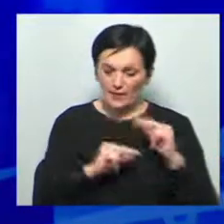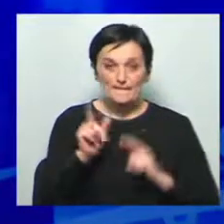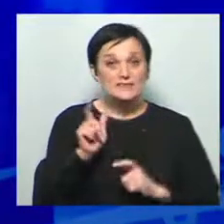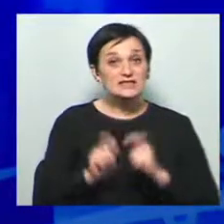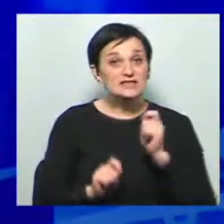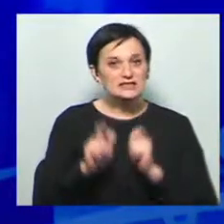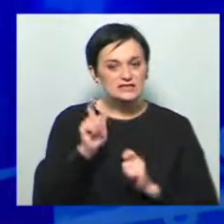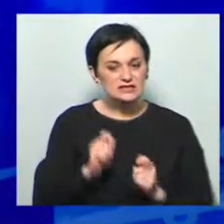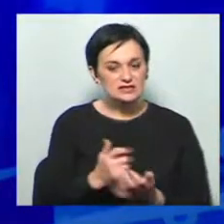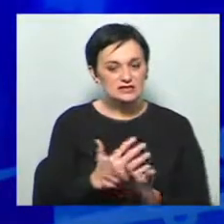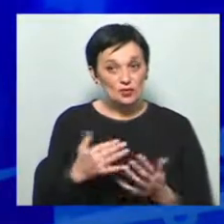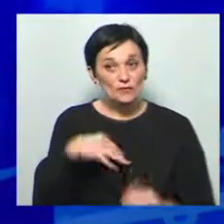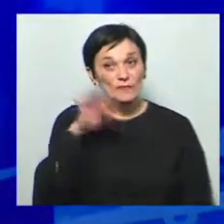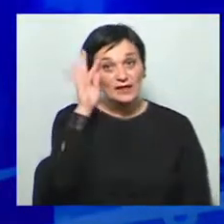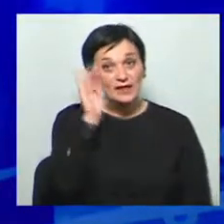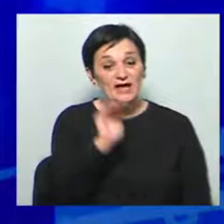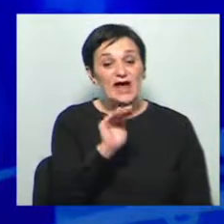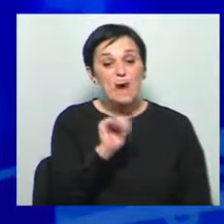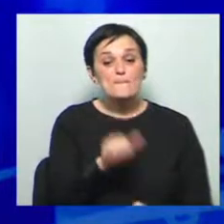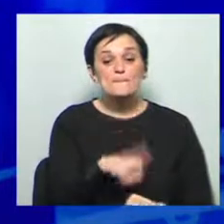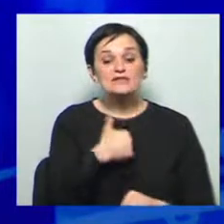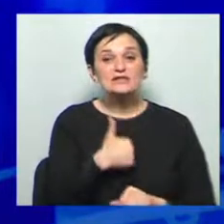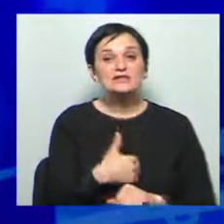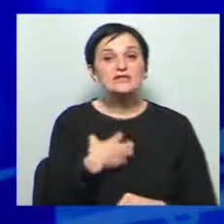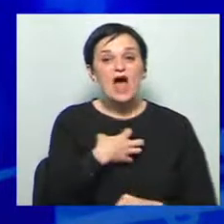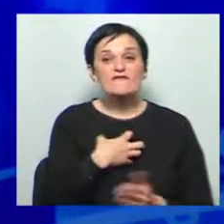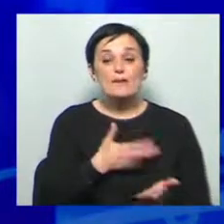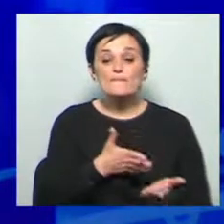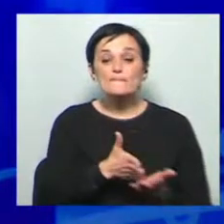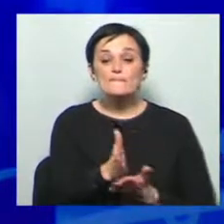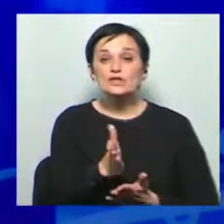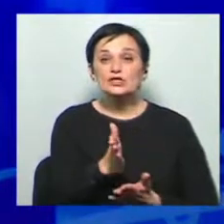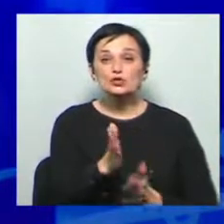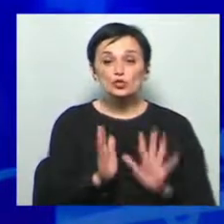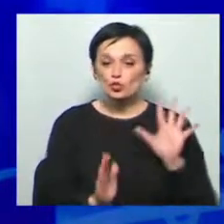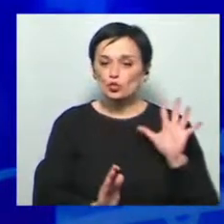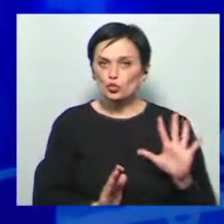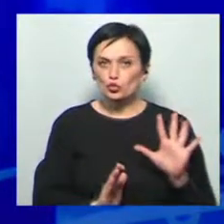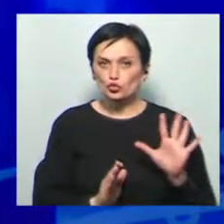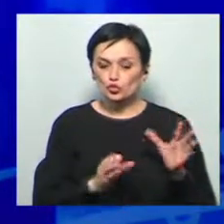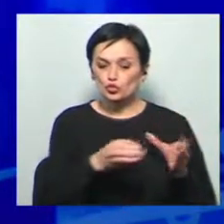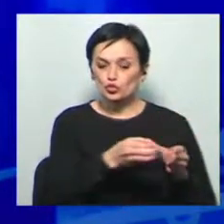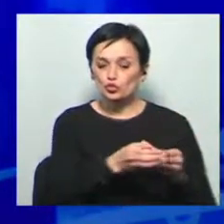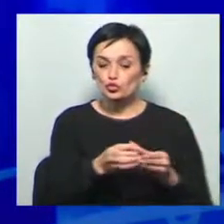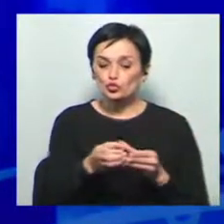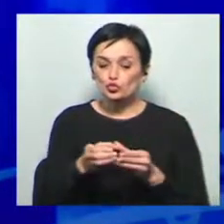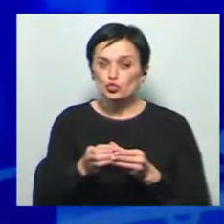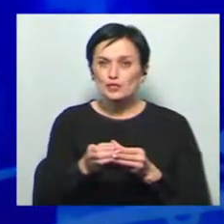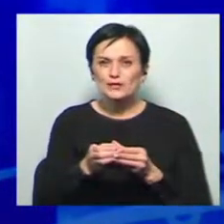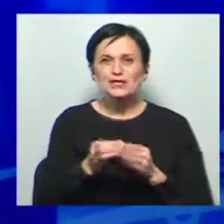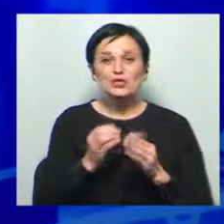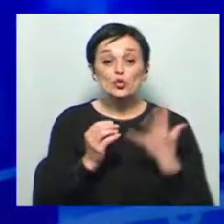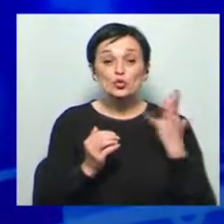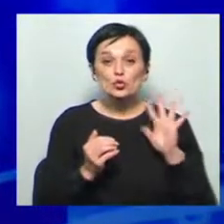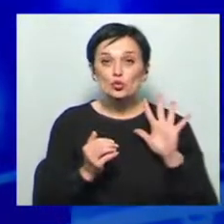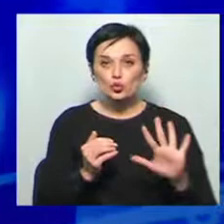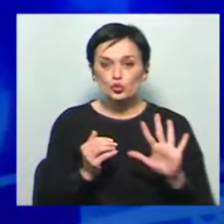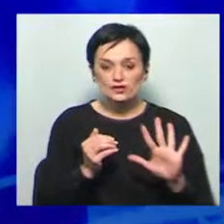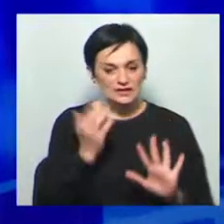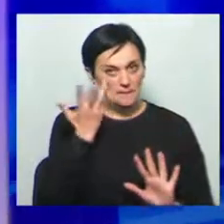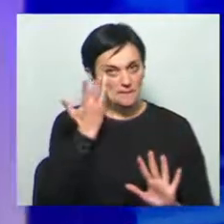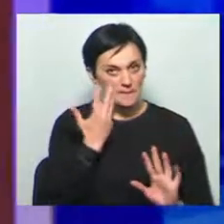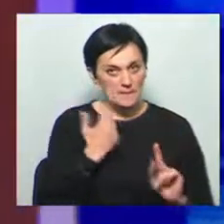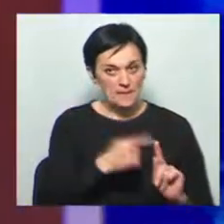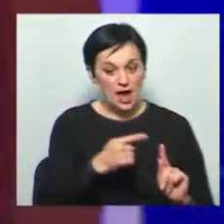რძის ნაწარმი. გაგახსენებთ მთავარ პრინციპს, რომელსაც ვიყენებ ხოლმე: სულ ცოტა ხუთი ჯგუფის პროდუქტი, სულ ცოტა ხუთი ფერის.